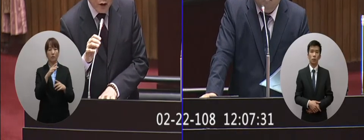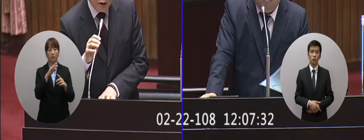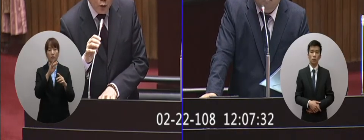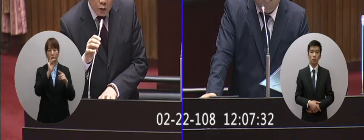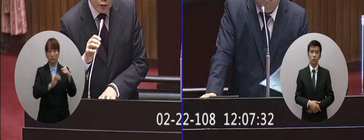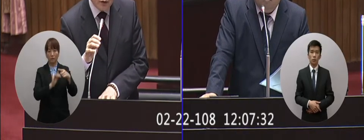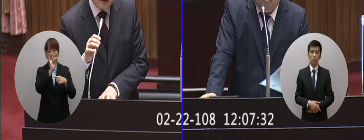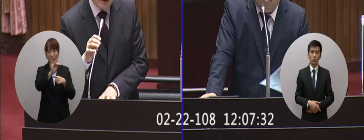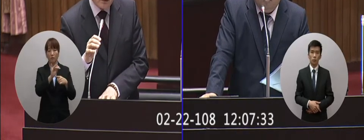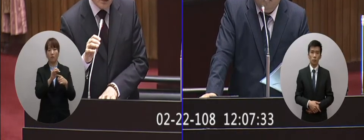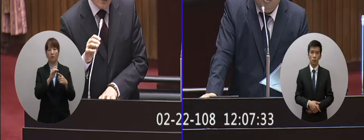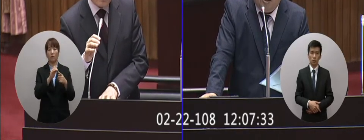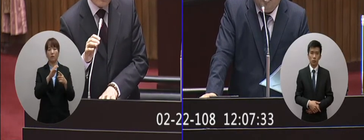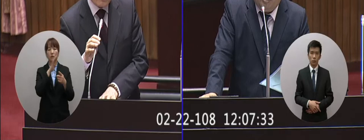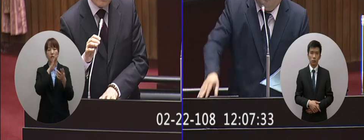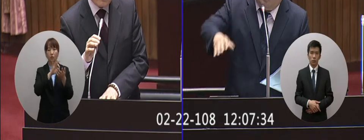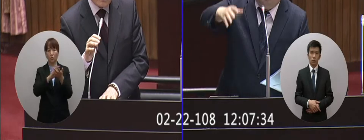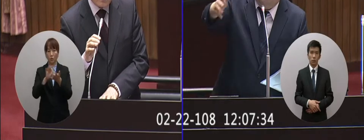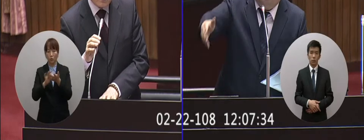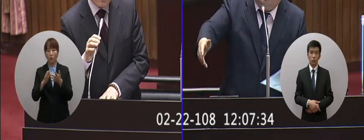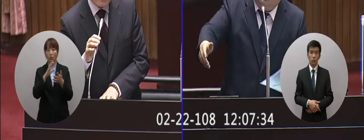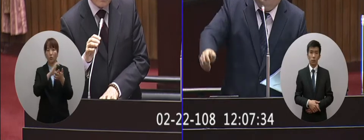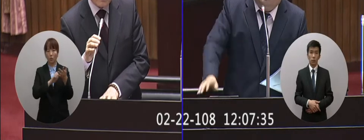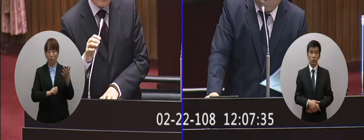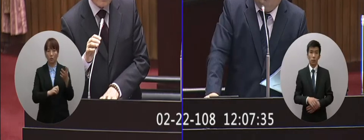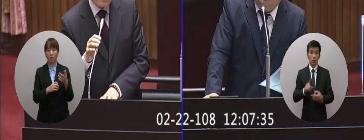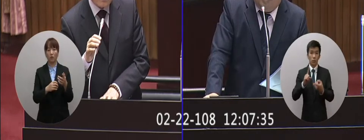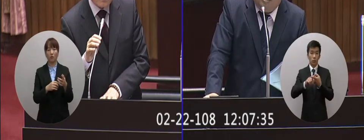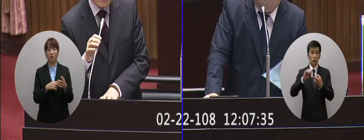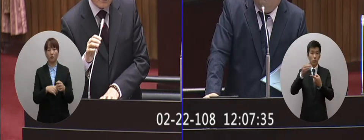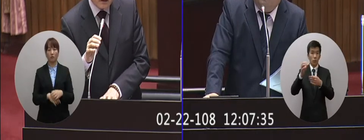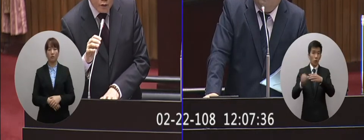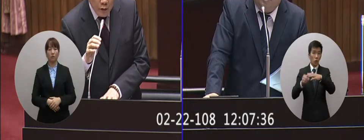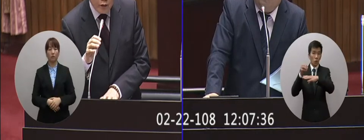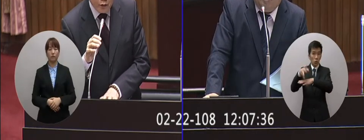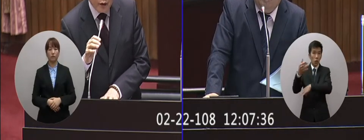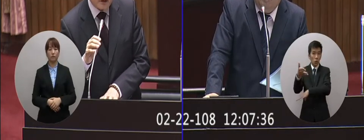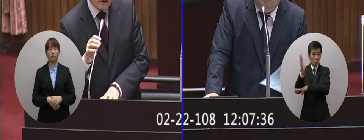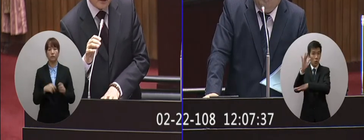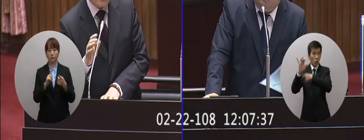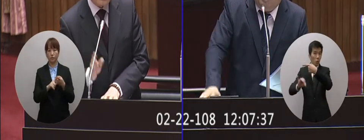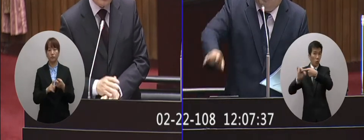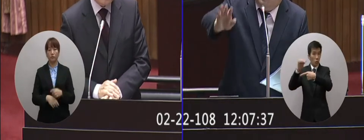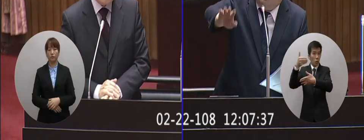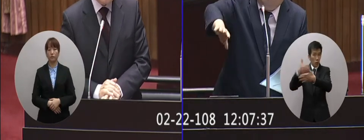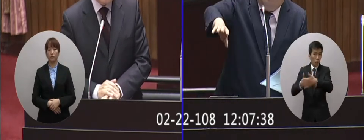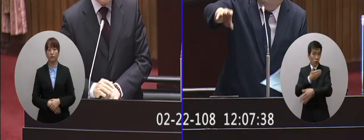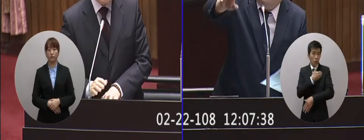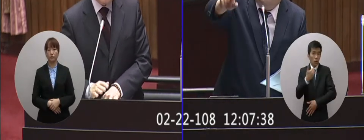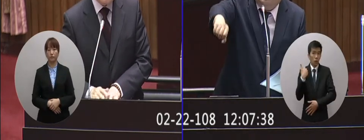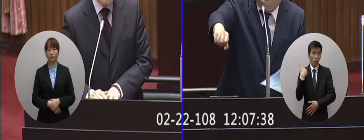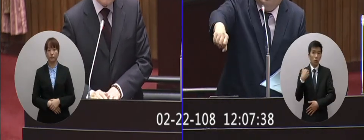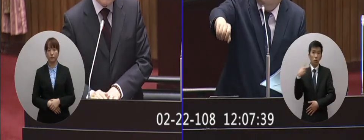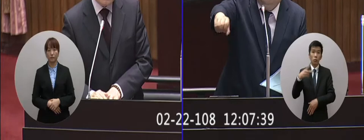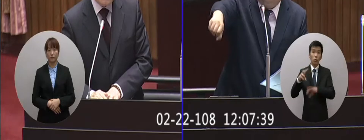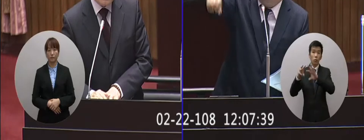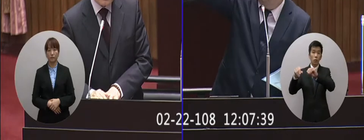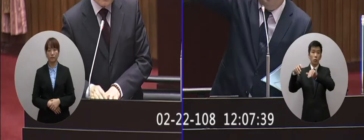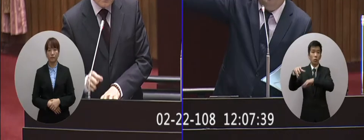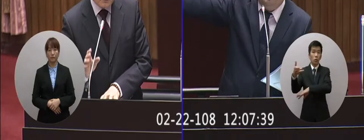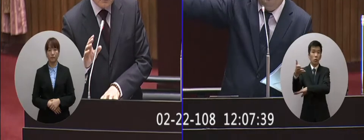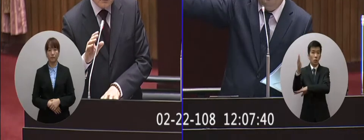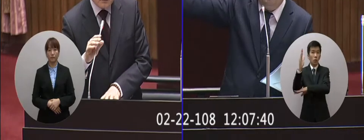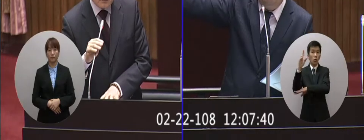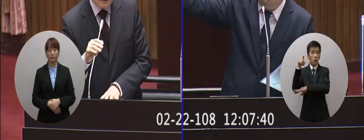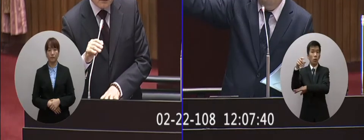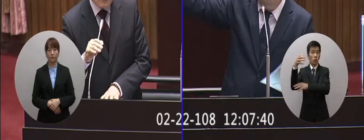当费用来扣除的。 对，那是他捐赠到地方政府100%。 对对。 那地方政府有办法在这个钱再